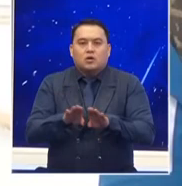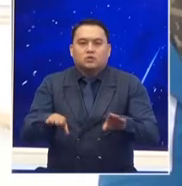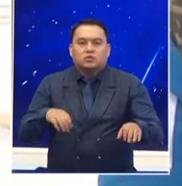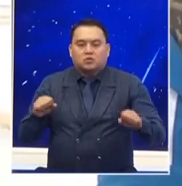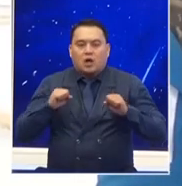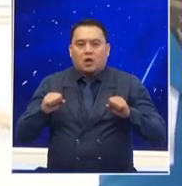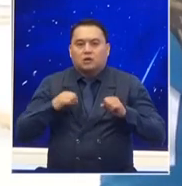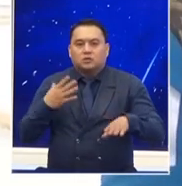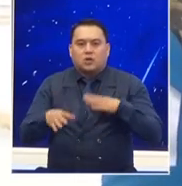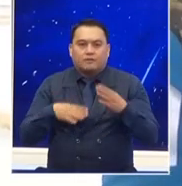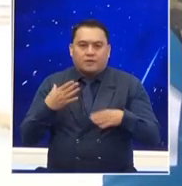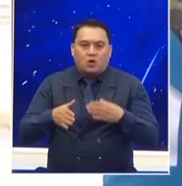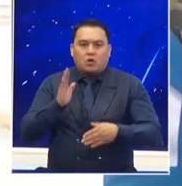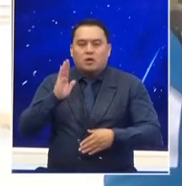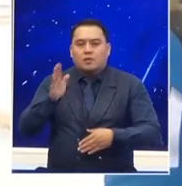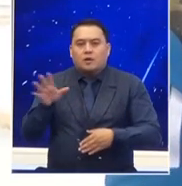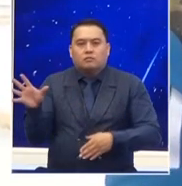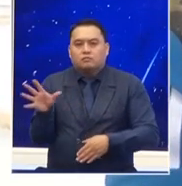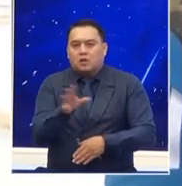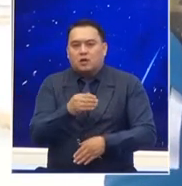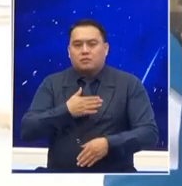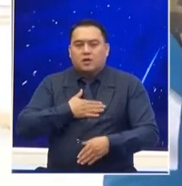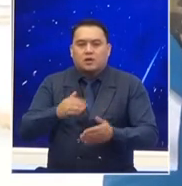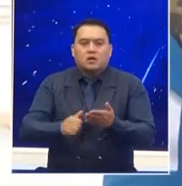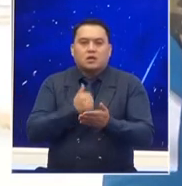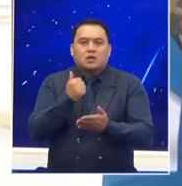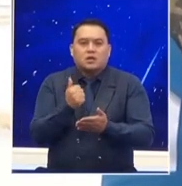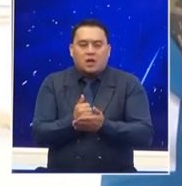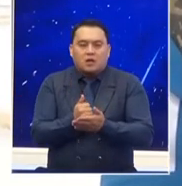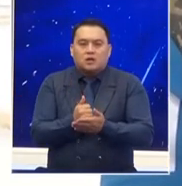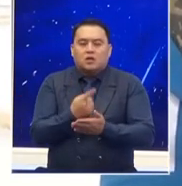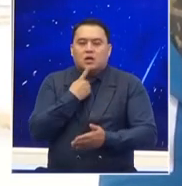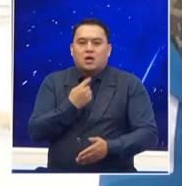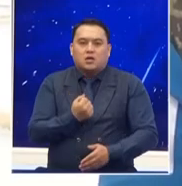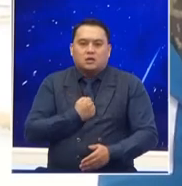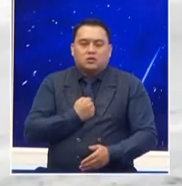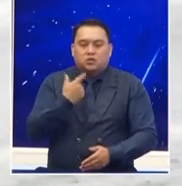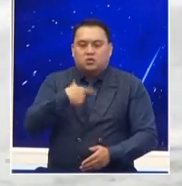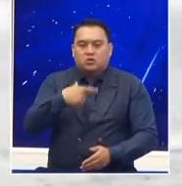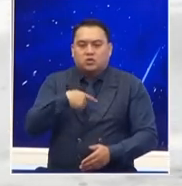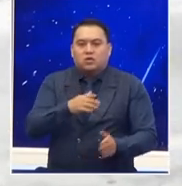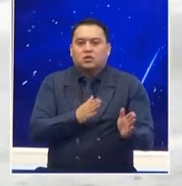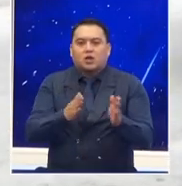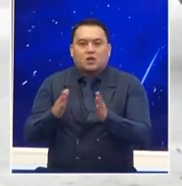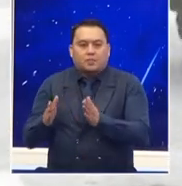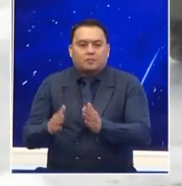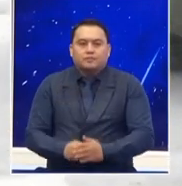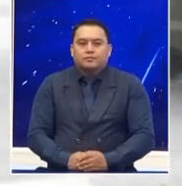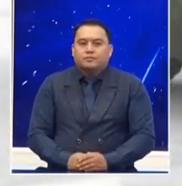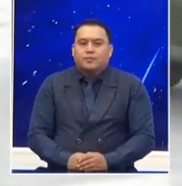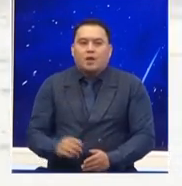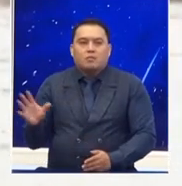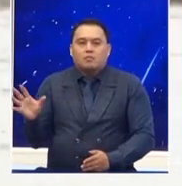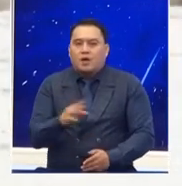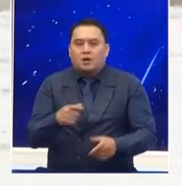шынықтыру жаттығуларына сынақтан өтеді. Бірақ мұның барлығымен басты критерий әрине сарбаздардың жеке тәртібі. Бітімгершілерді дайындау